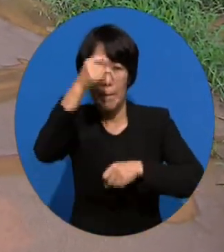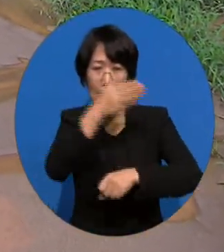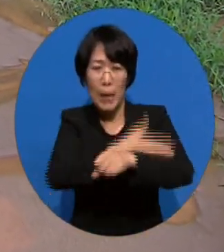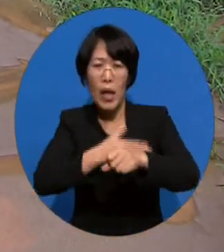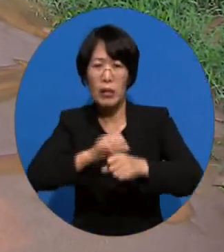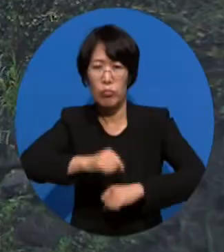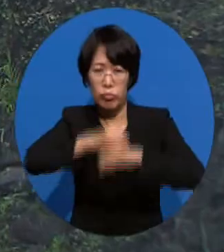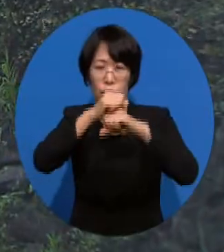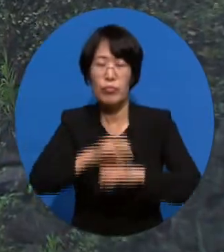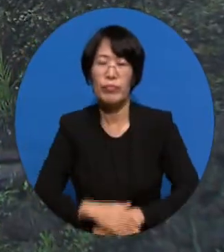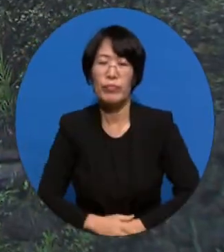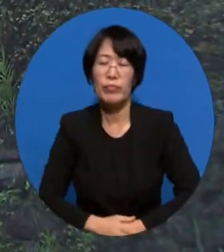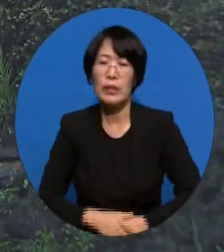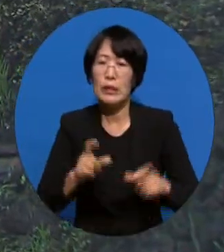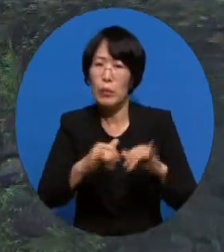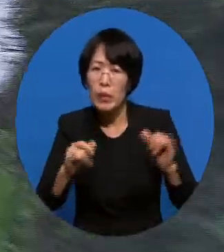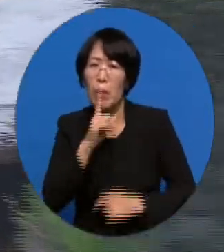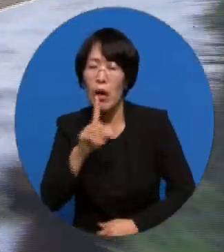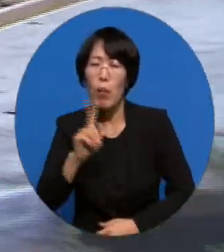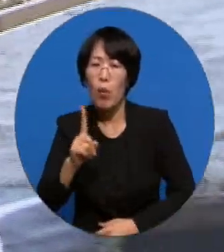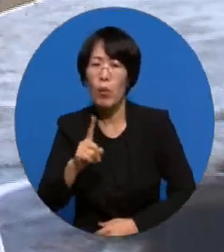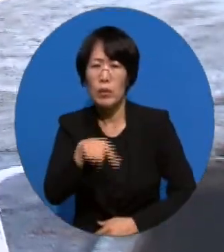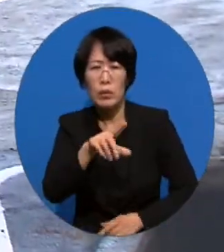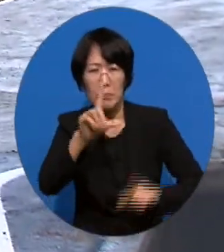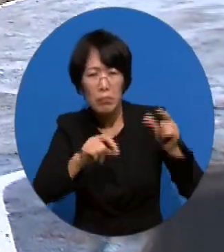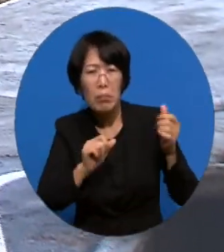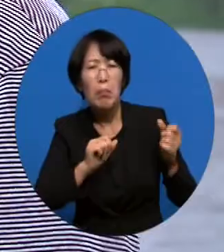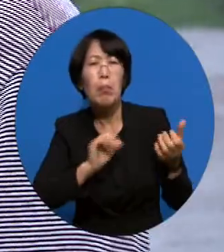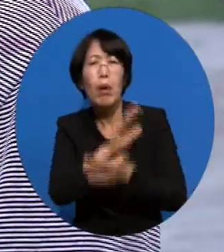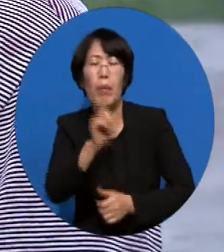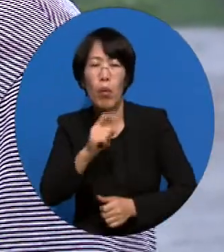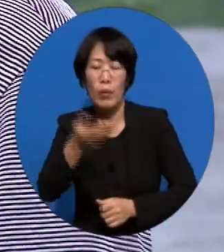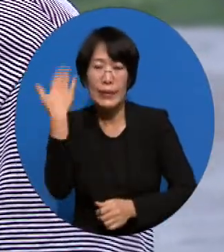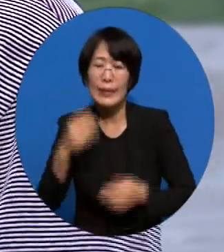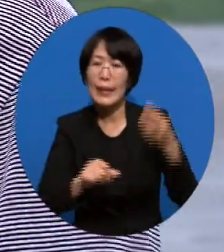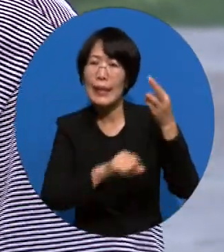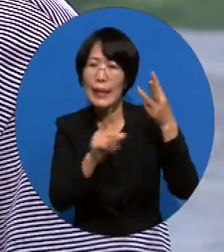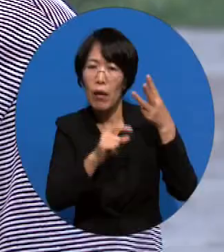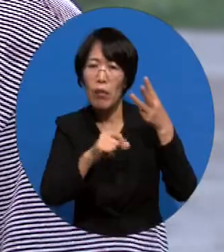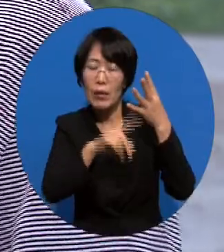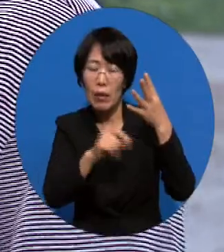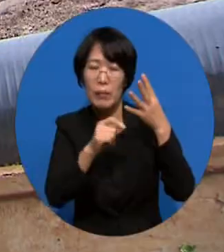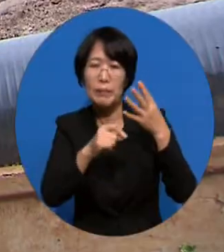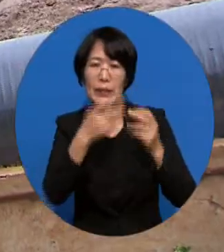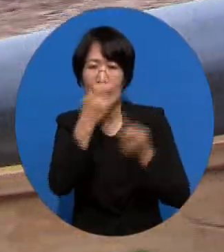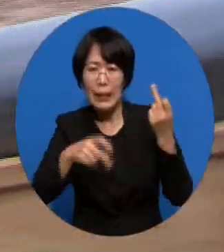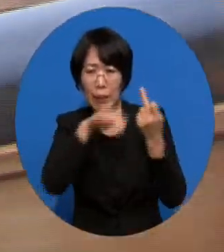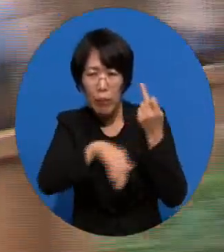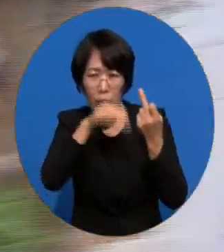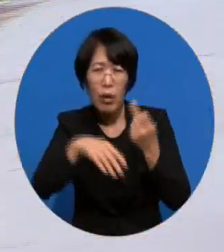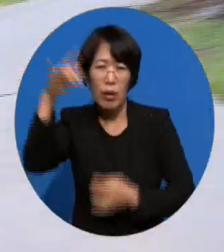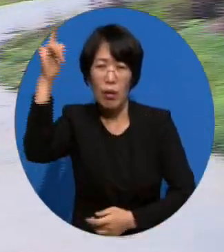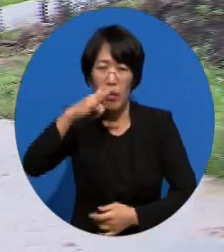쌓였습니다. 주민들에 따르면 이 같은 현상은 지난 4월 마을 바로 뒤 산비탈에서 태양광 발전